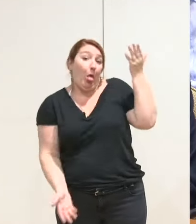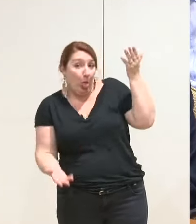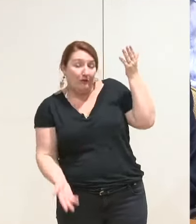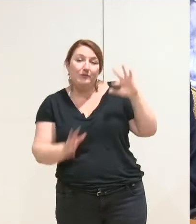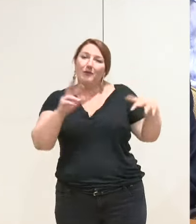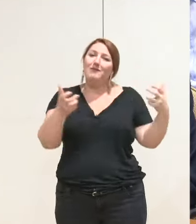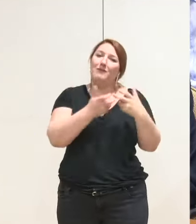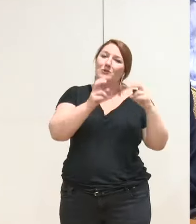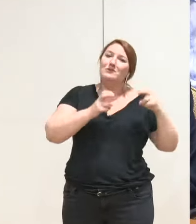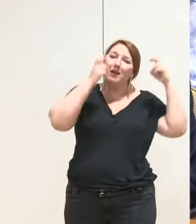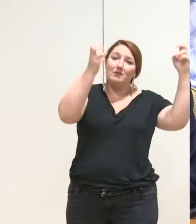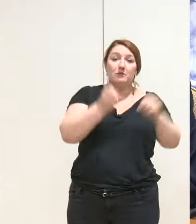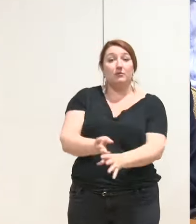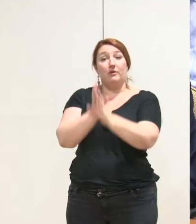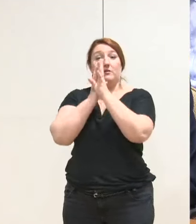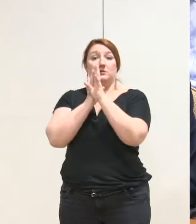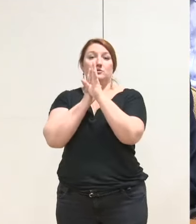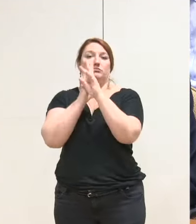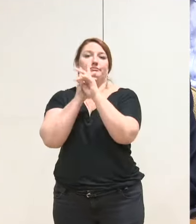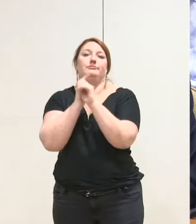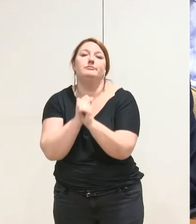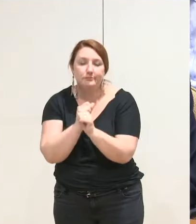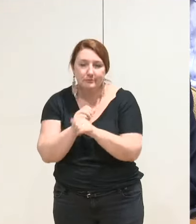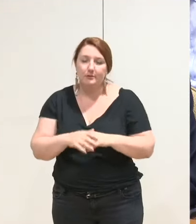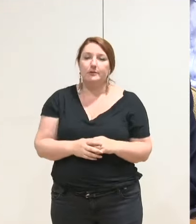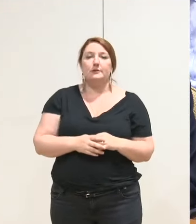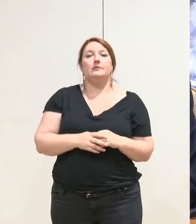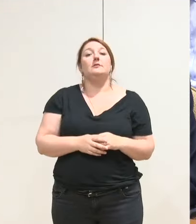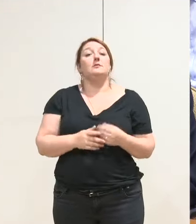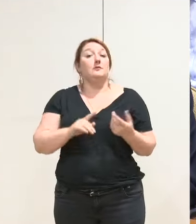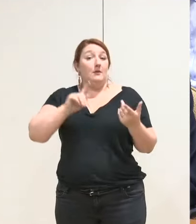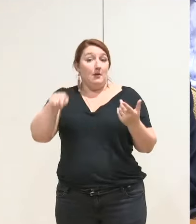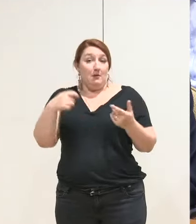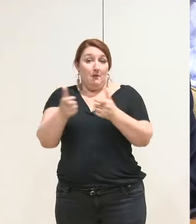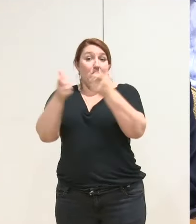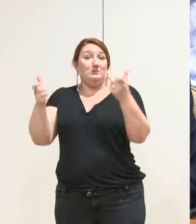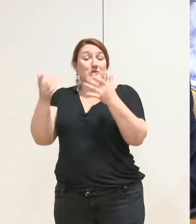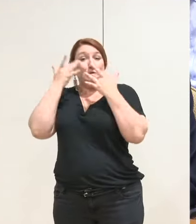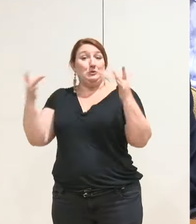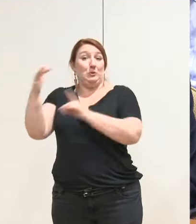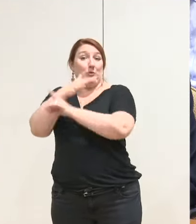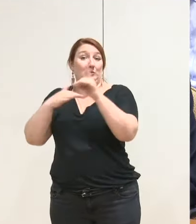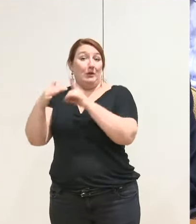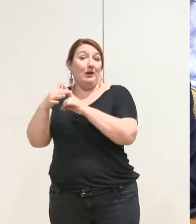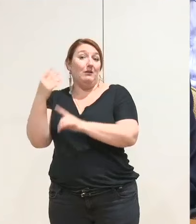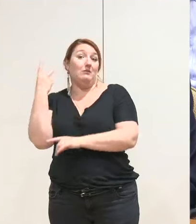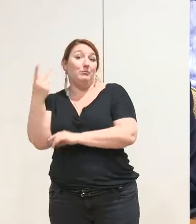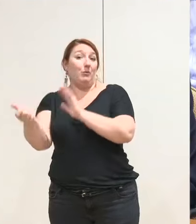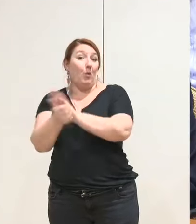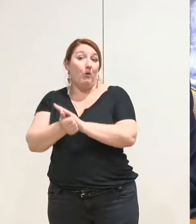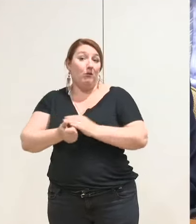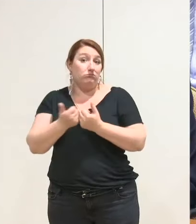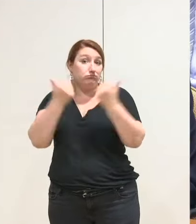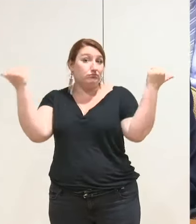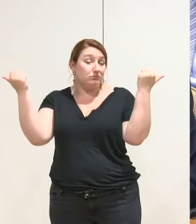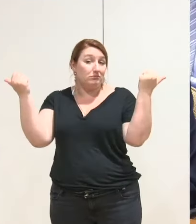tarif entraînant baisse de fréquentation ce qui est contraire à la vocation des organismes sociocculturels qui